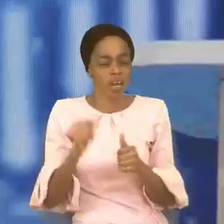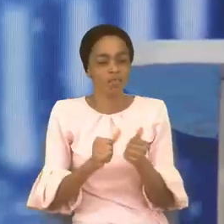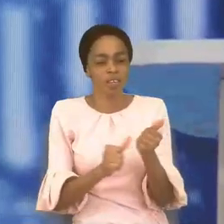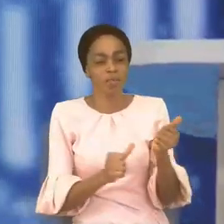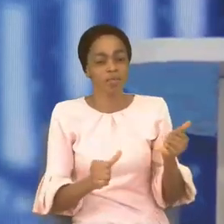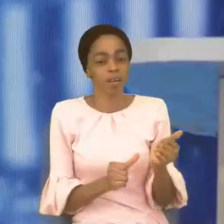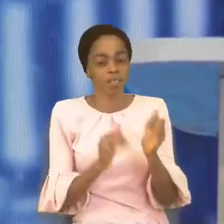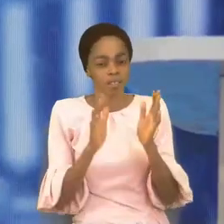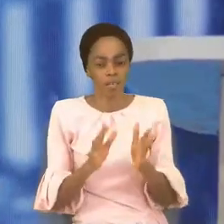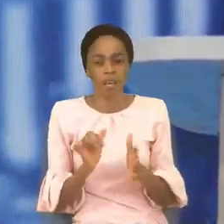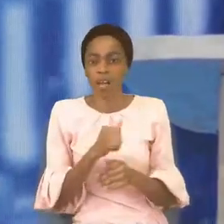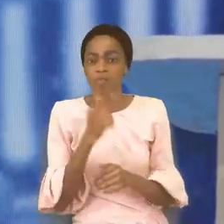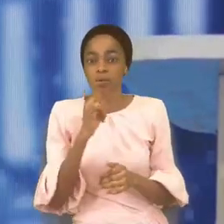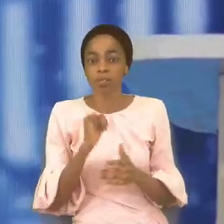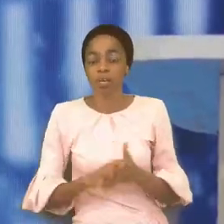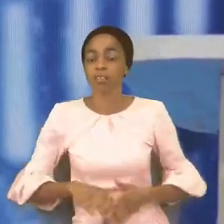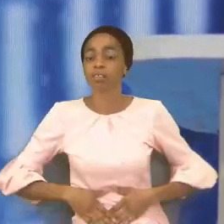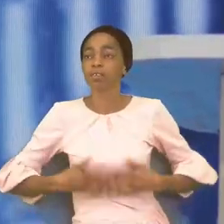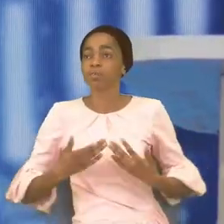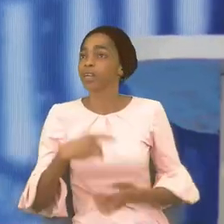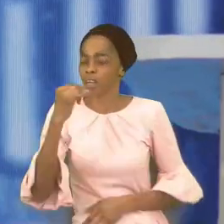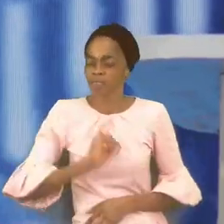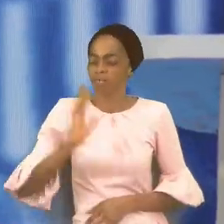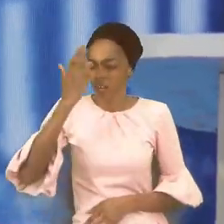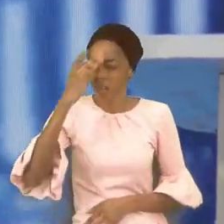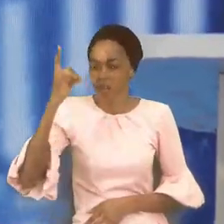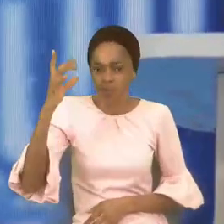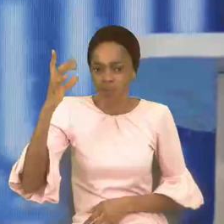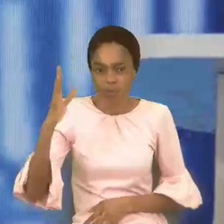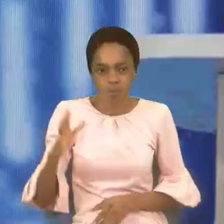professe, je connais Dieu, mais